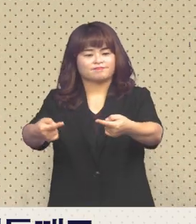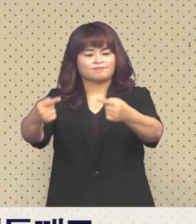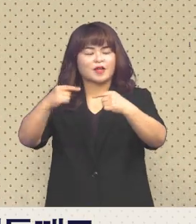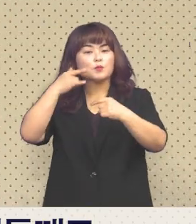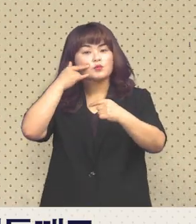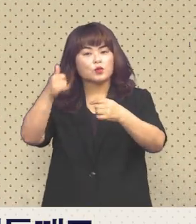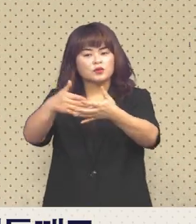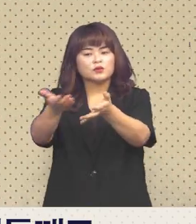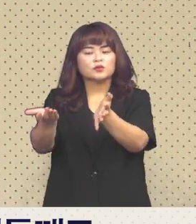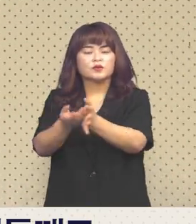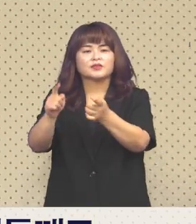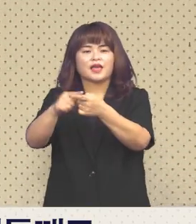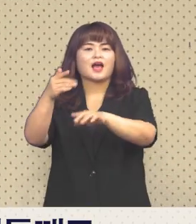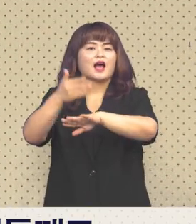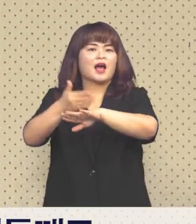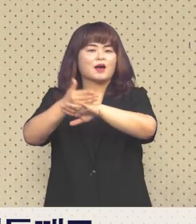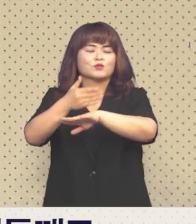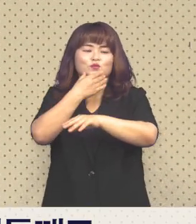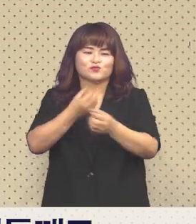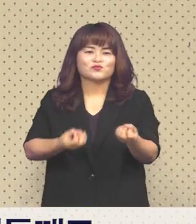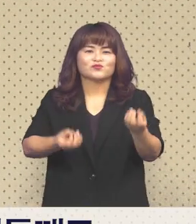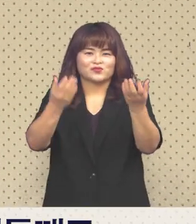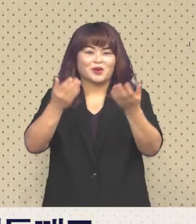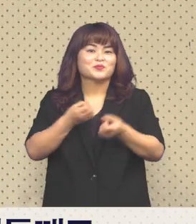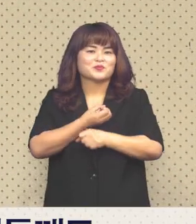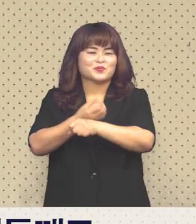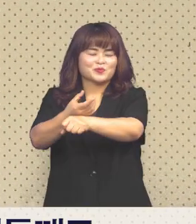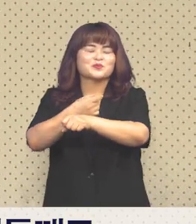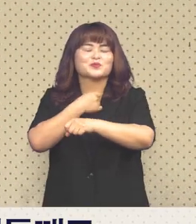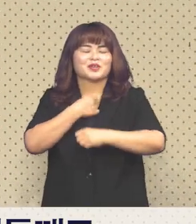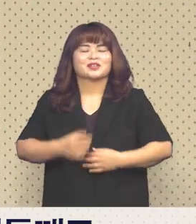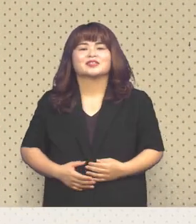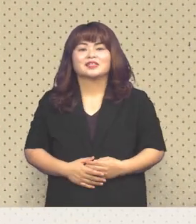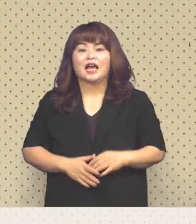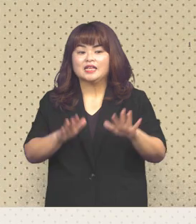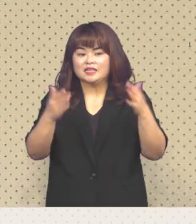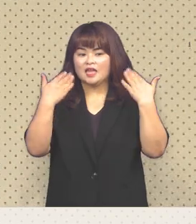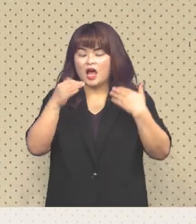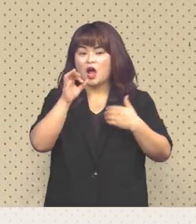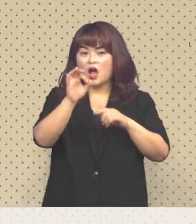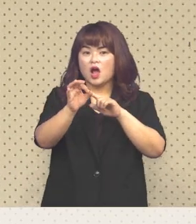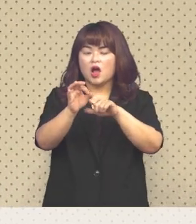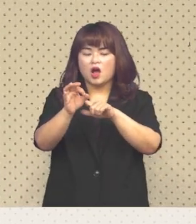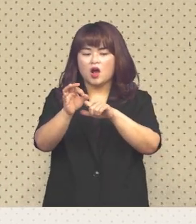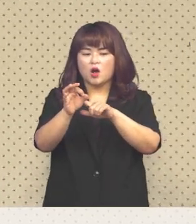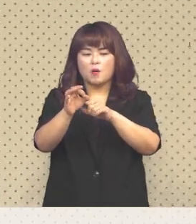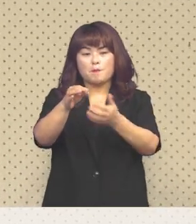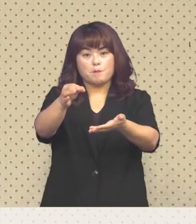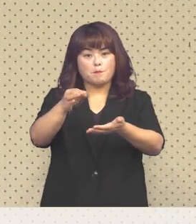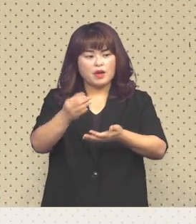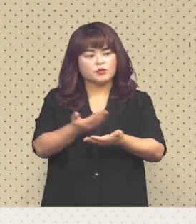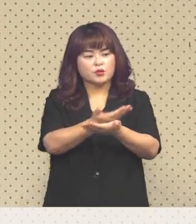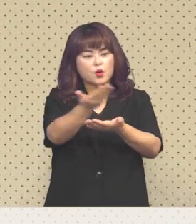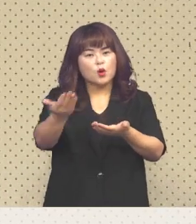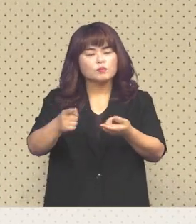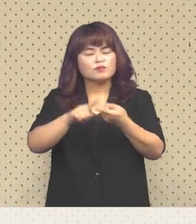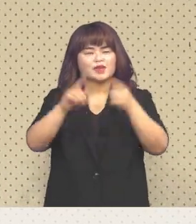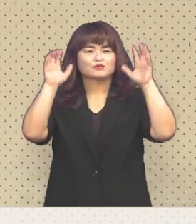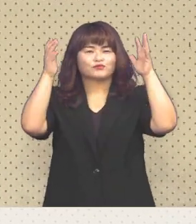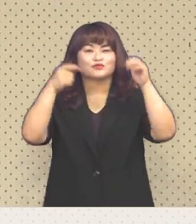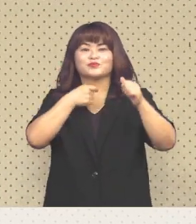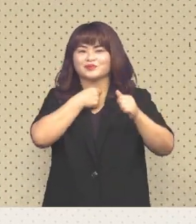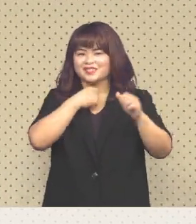주신 학부모님들께도 감사와 축하 인사를 전해드립니다. 이 장학금 여러분 수요를 받는